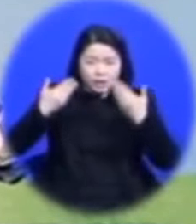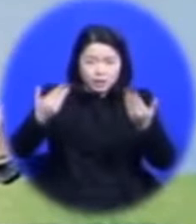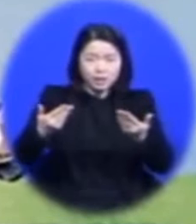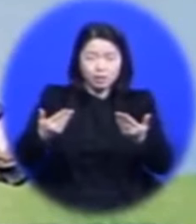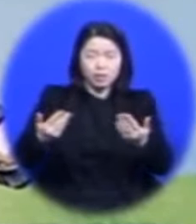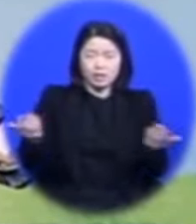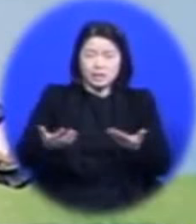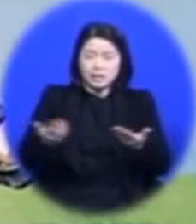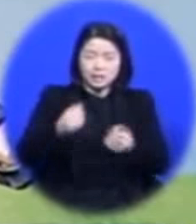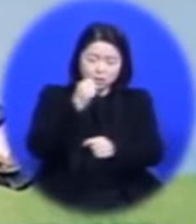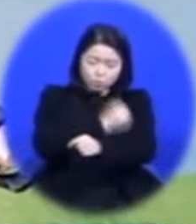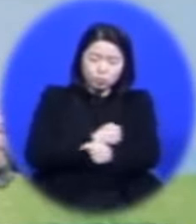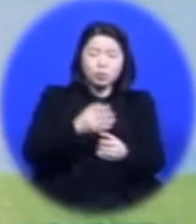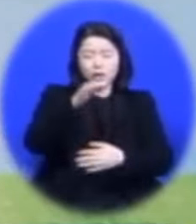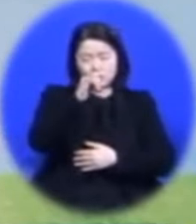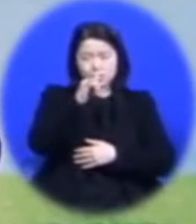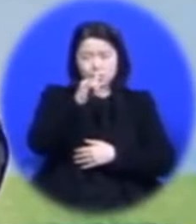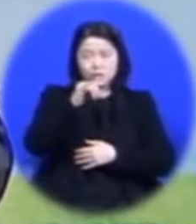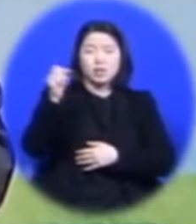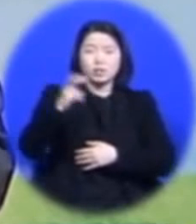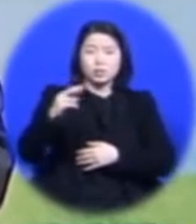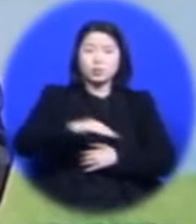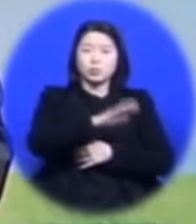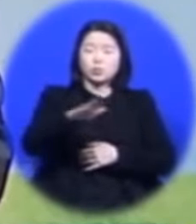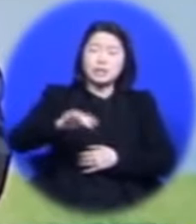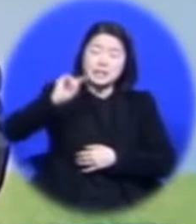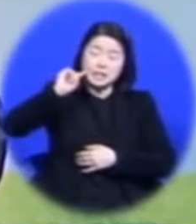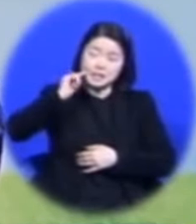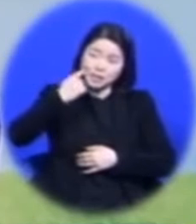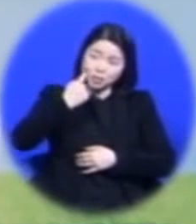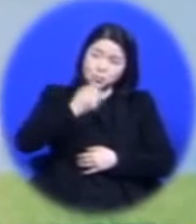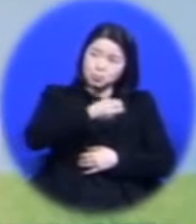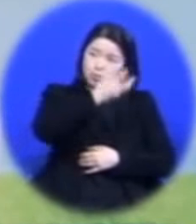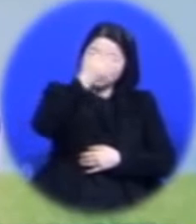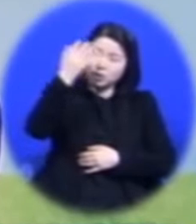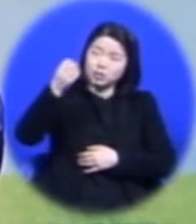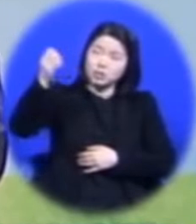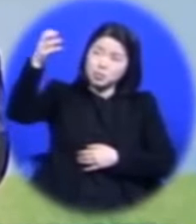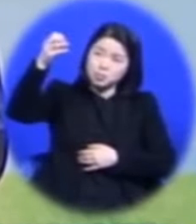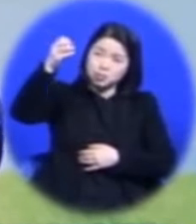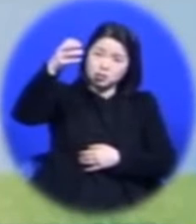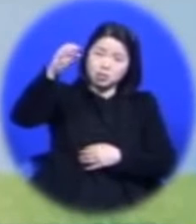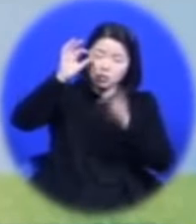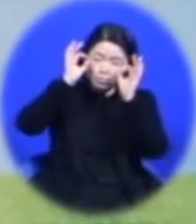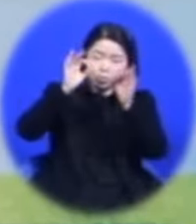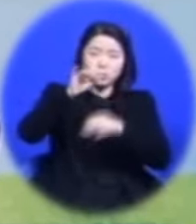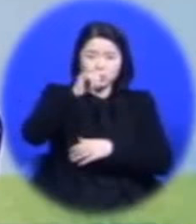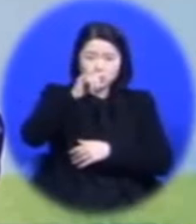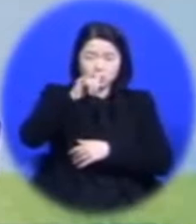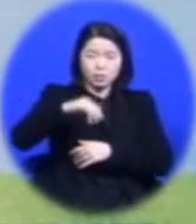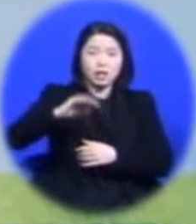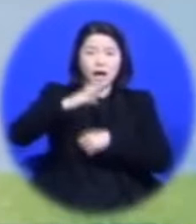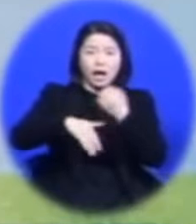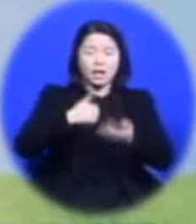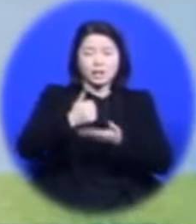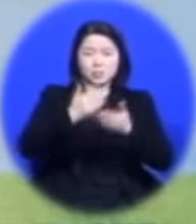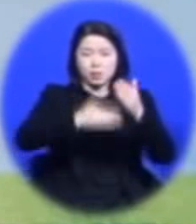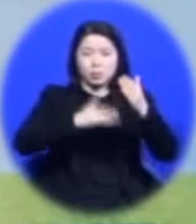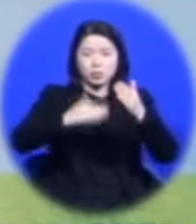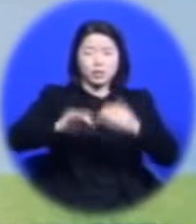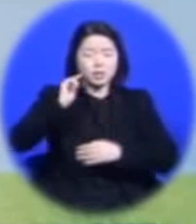있었던 거예요 그리고 우리는 아름다운 불빛을 보는 겁니다 하나님의 공의는